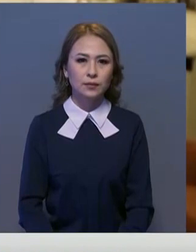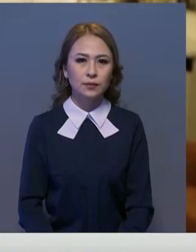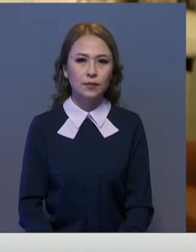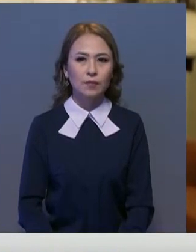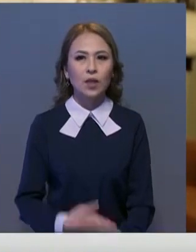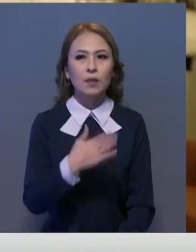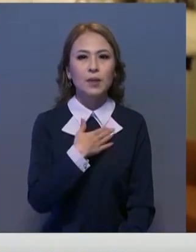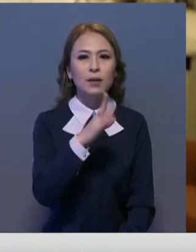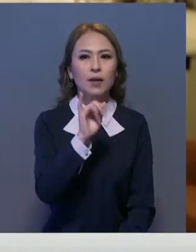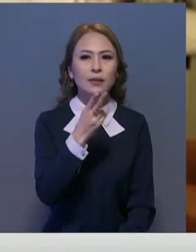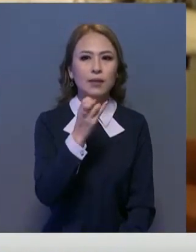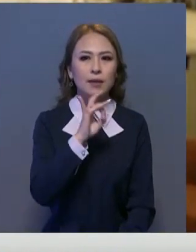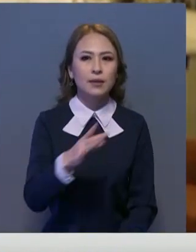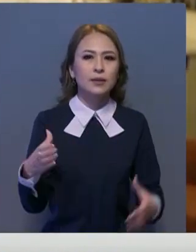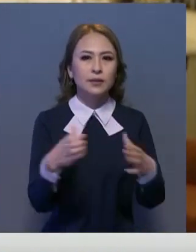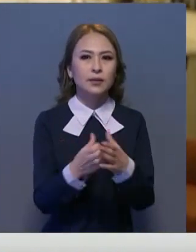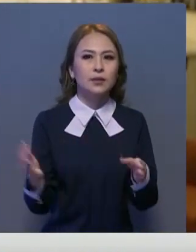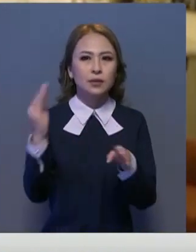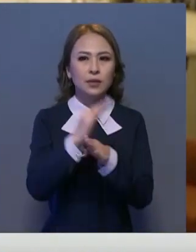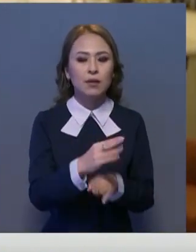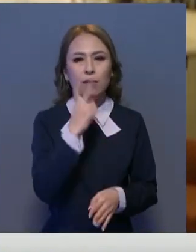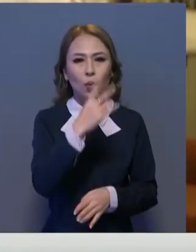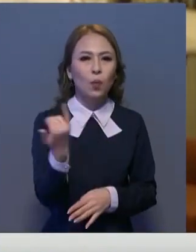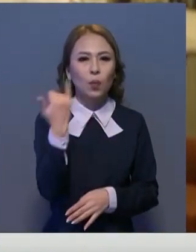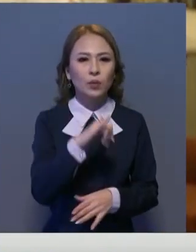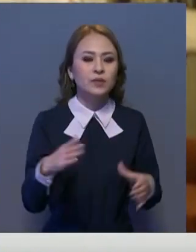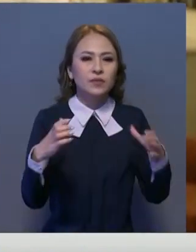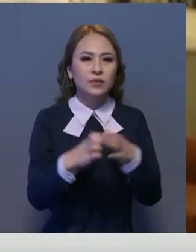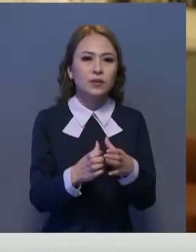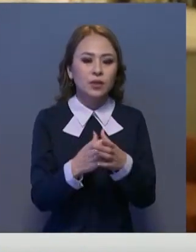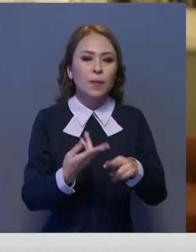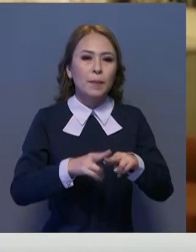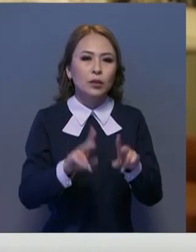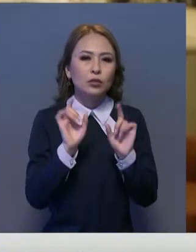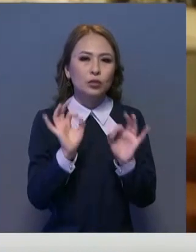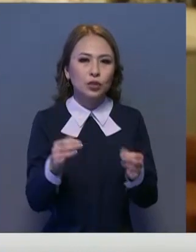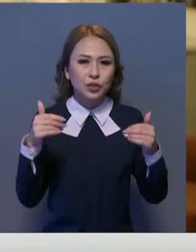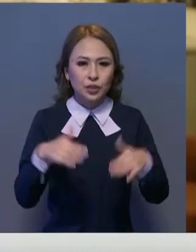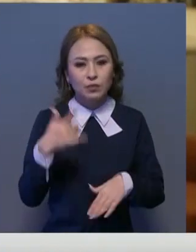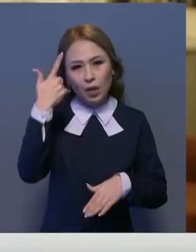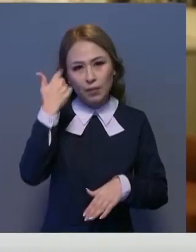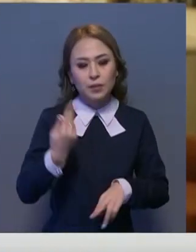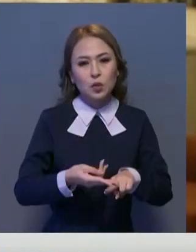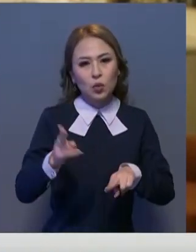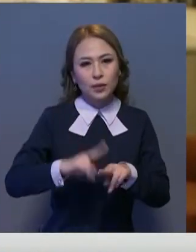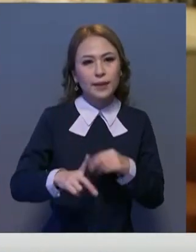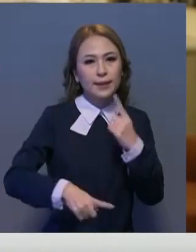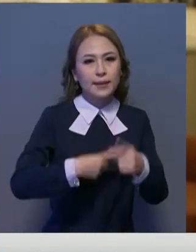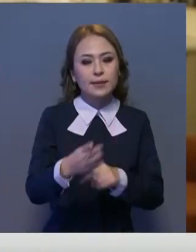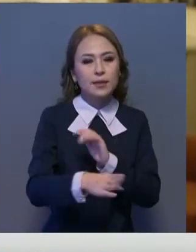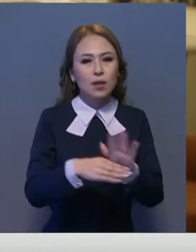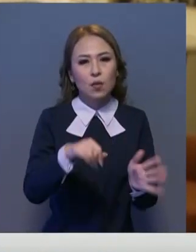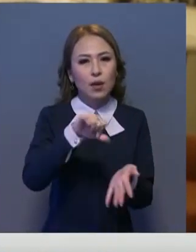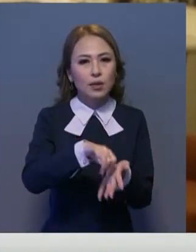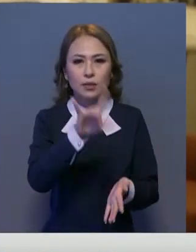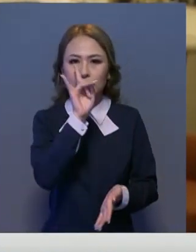Мен канцлердің бойындағы тұлғалық қасиеттеріне тәнтімін. Ол кез келген қиын жағдайда дұрыс шешім қабылдай біледі. Сол себептен келесі сайлауға